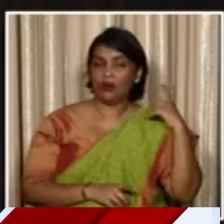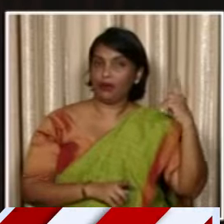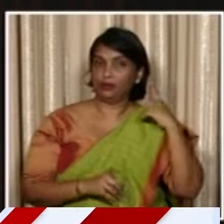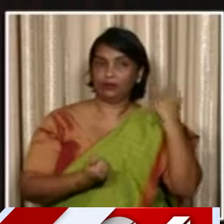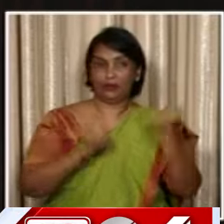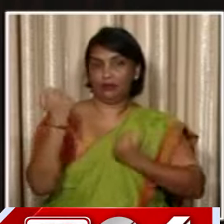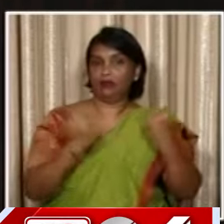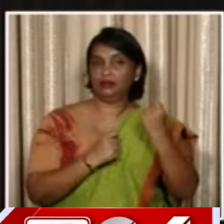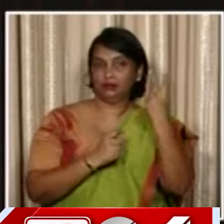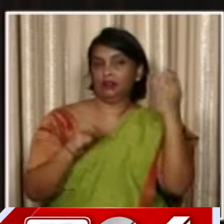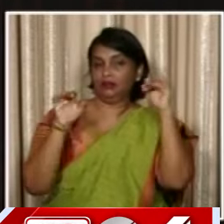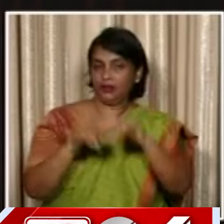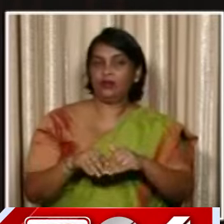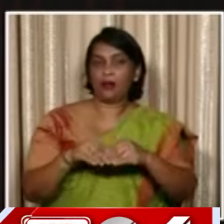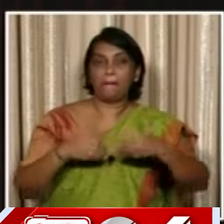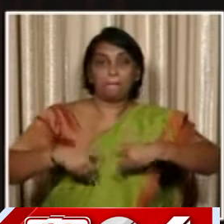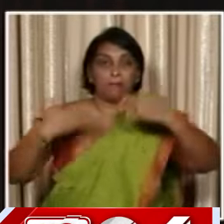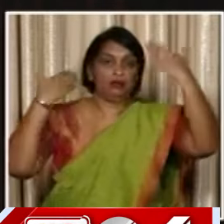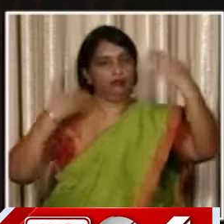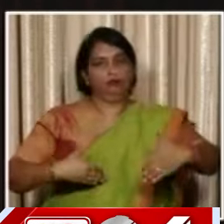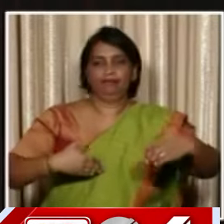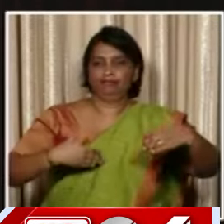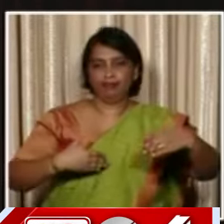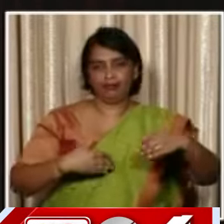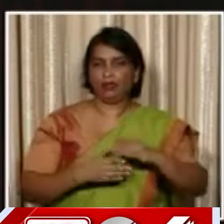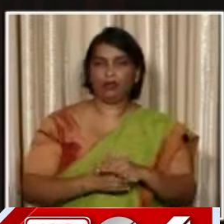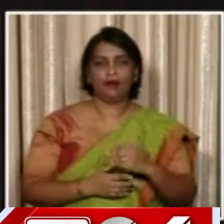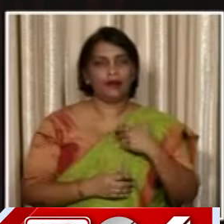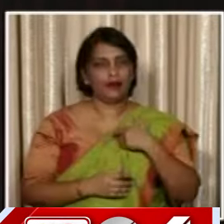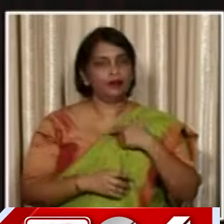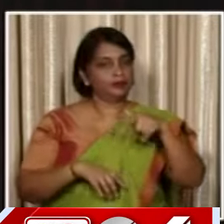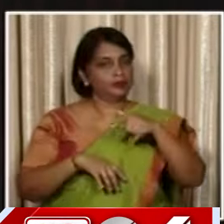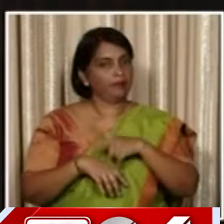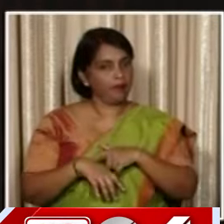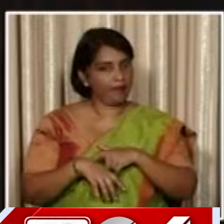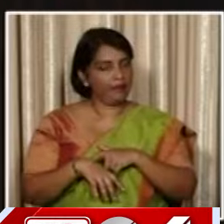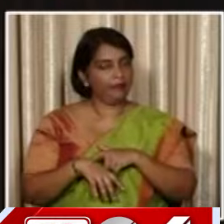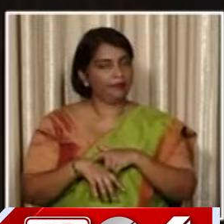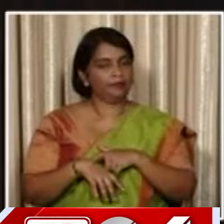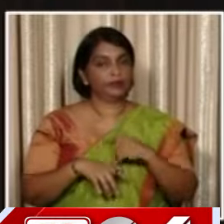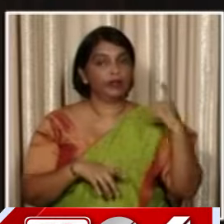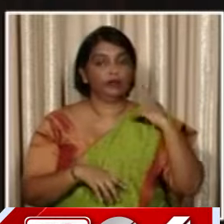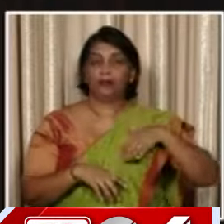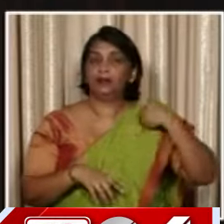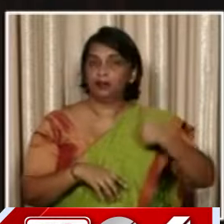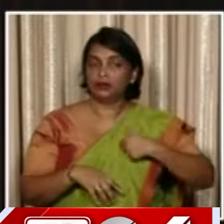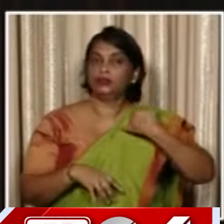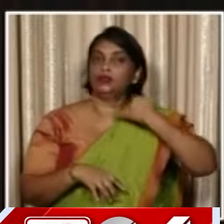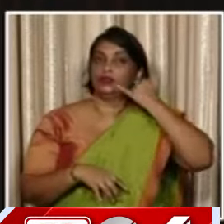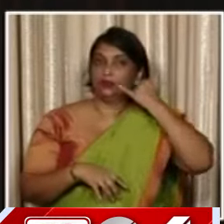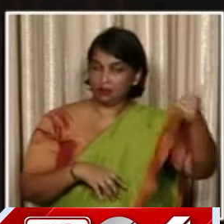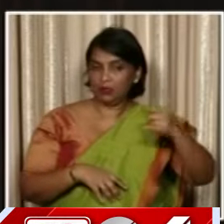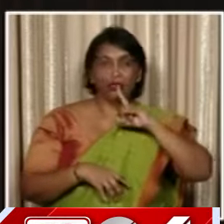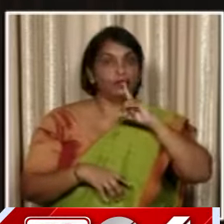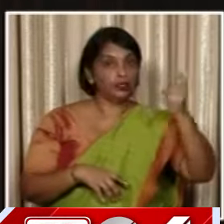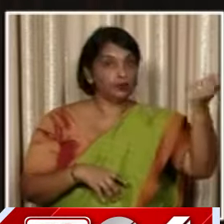ටැංකි කීපයක් දාලා හරි පාරවල් බ්ලොක් කරලා තියන්න කියලා. මම ඒ වෙලාවේ ඒ යුද හමුදාපතිතුමාට කතා කරලා මේක